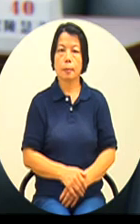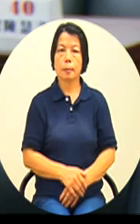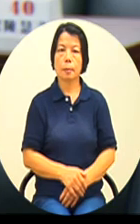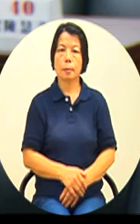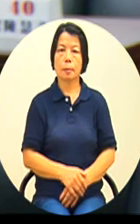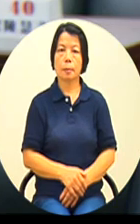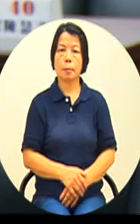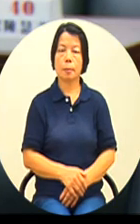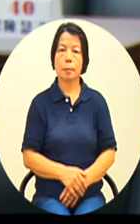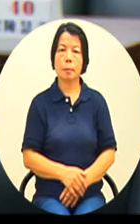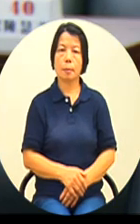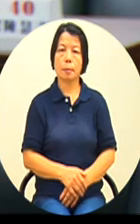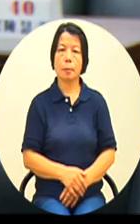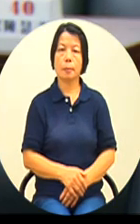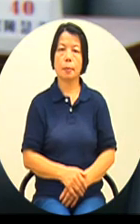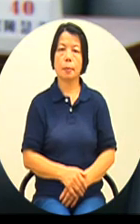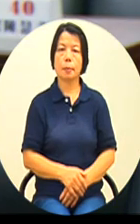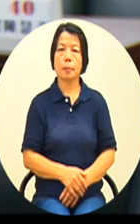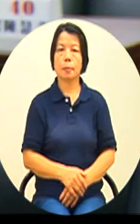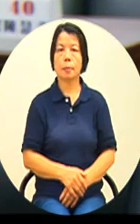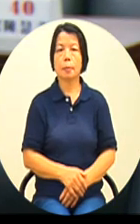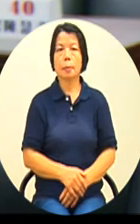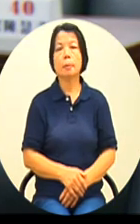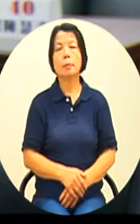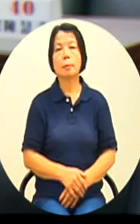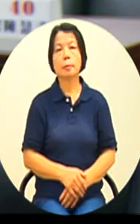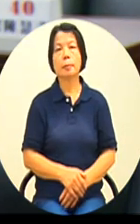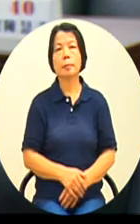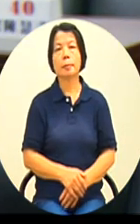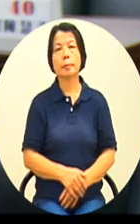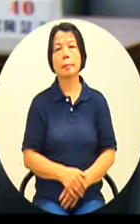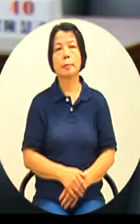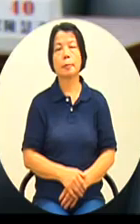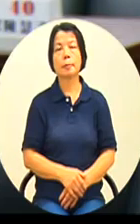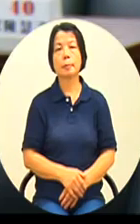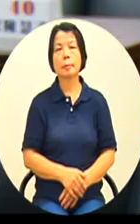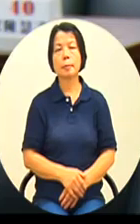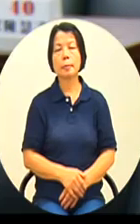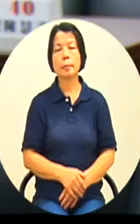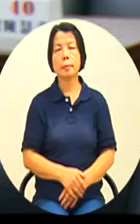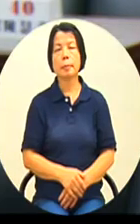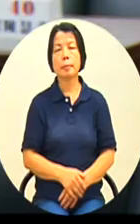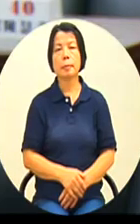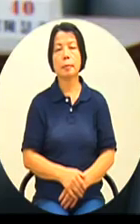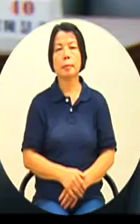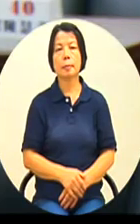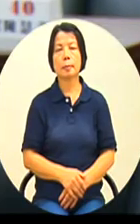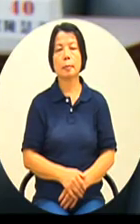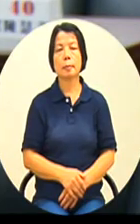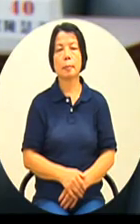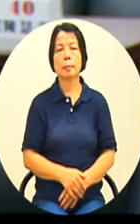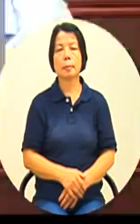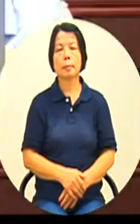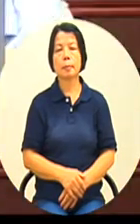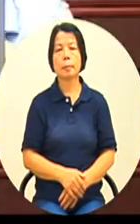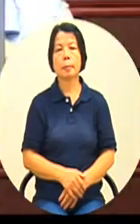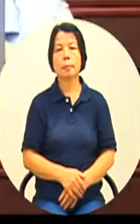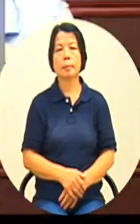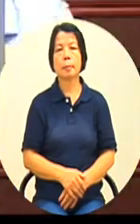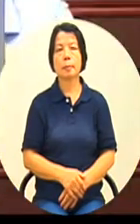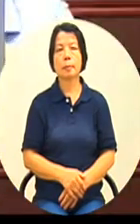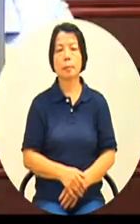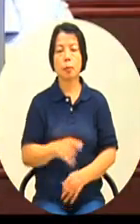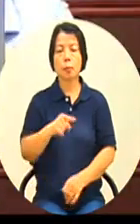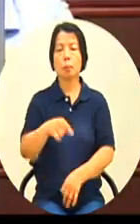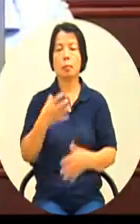经费到底一定有写出来，但不过有评估讲要低低落，啊，要哪要征收土地无？ 这个部分应该经费。我们只是负责